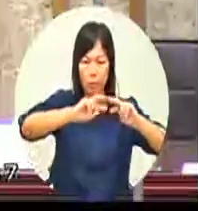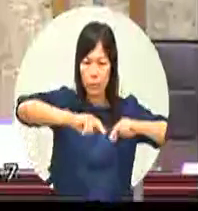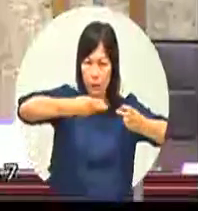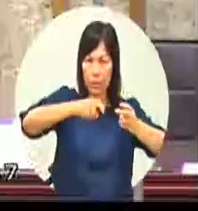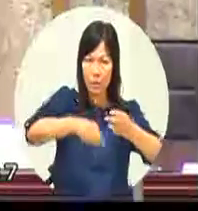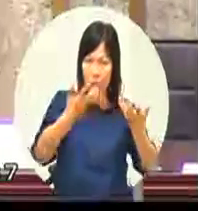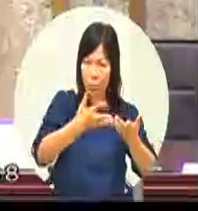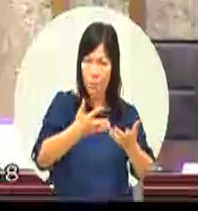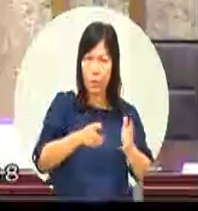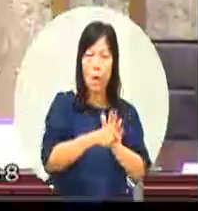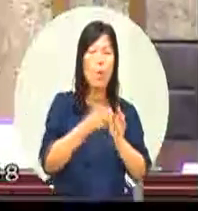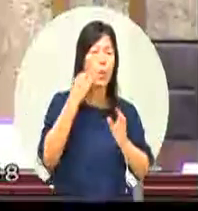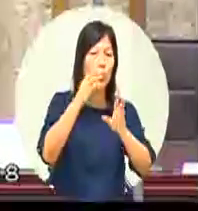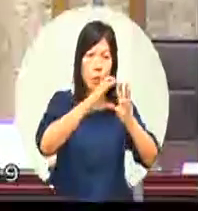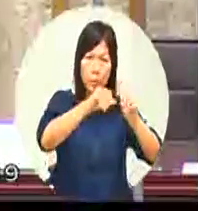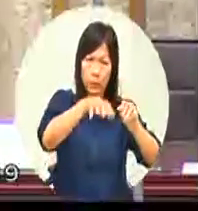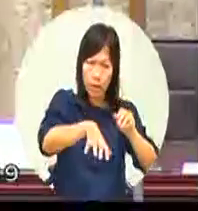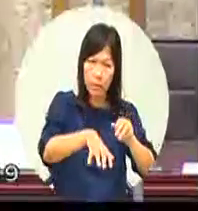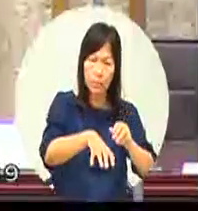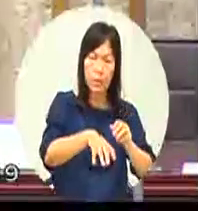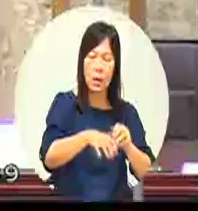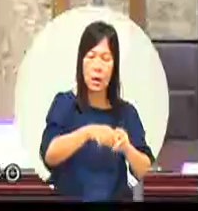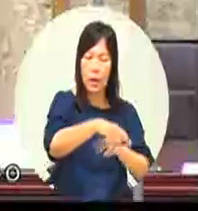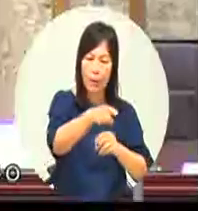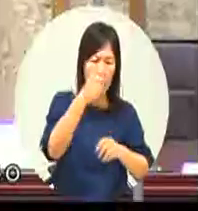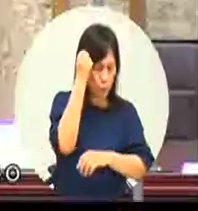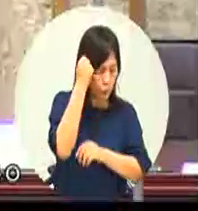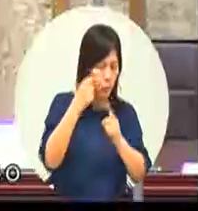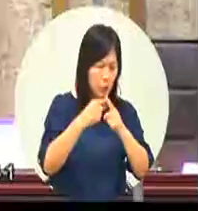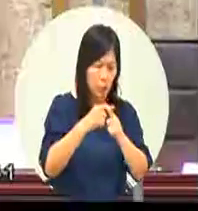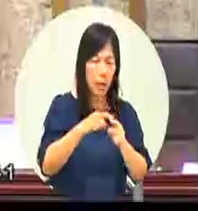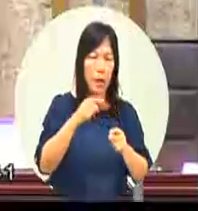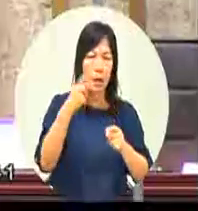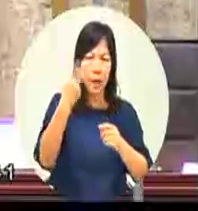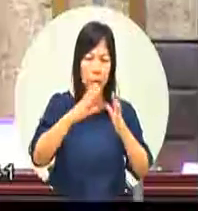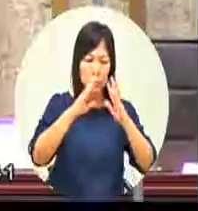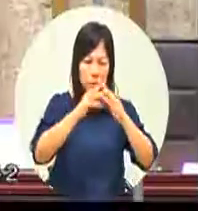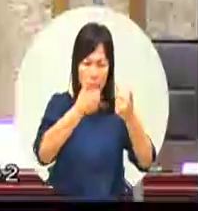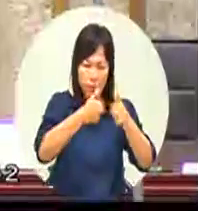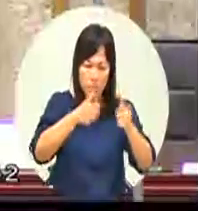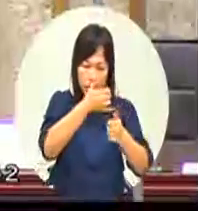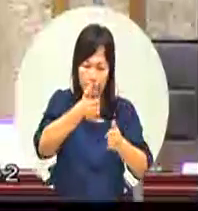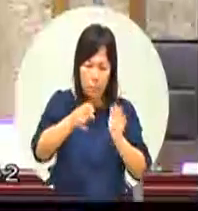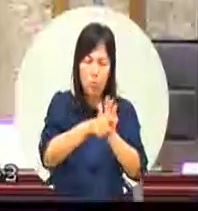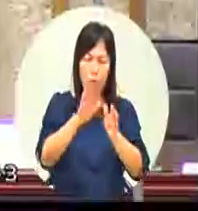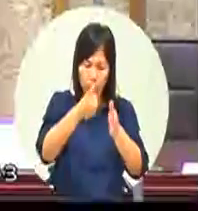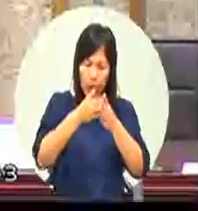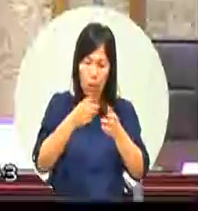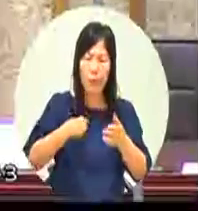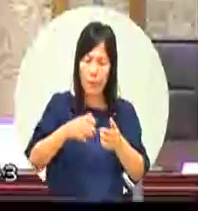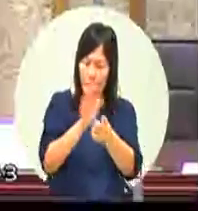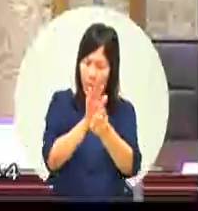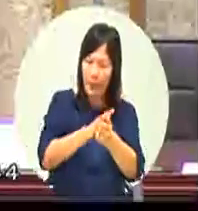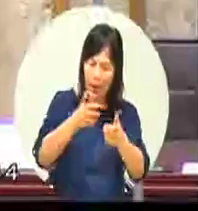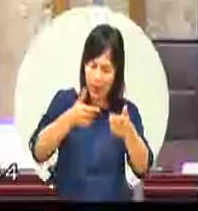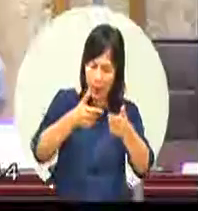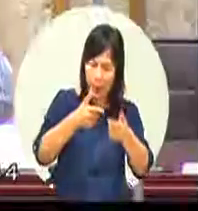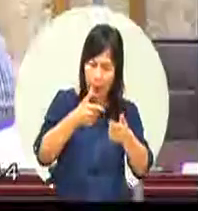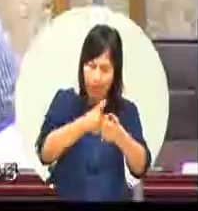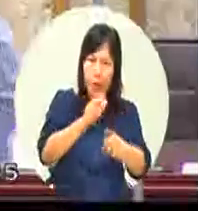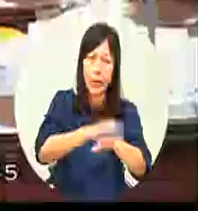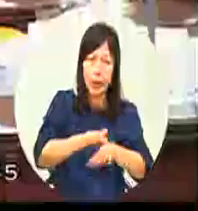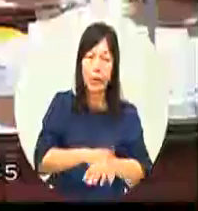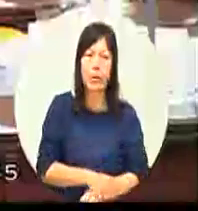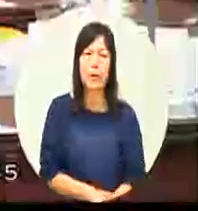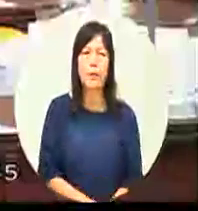要若是地方吼住户，啊是议员者吼、哦、需要阮来全力来协助。